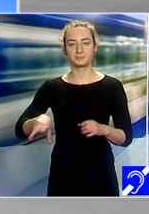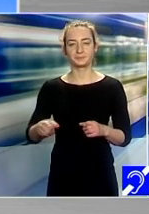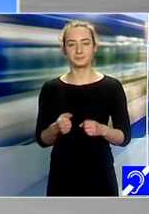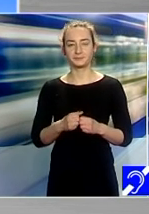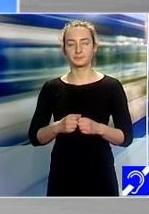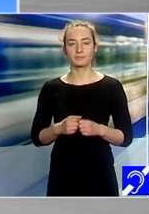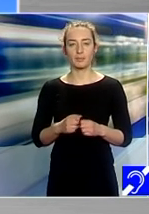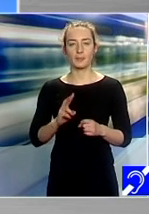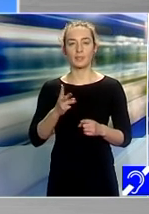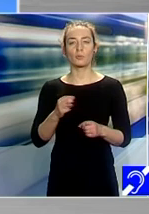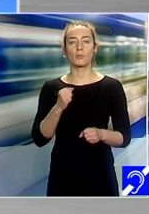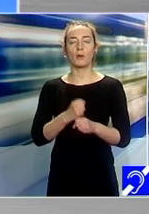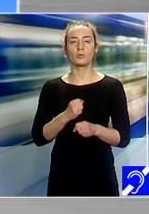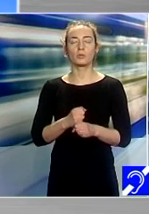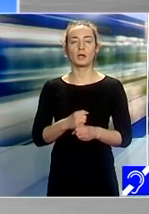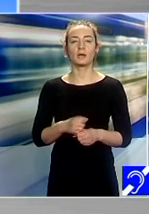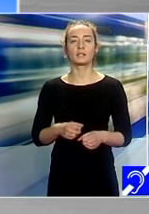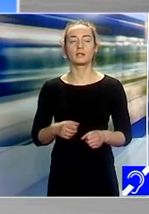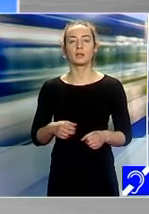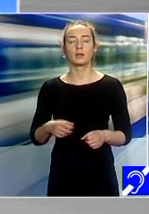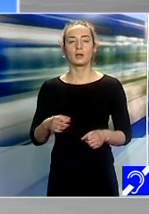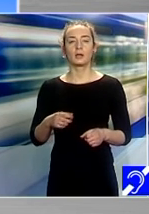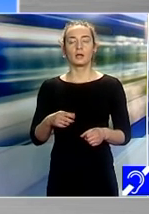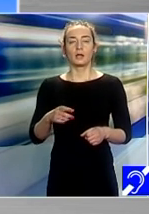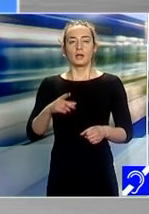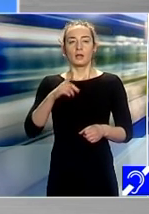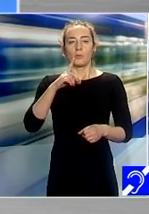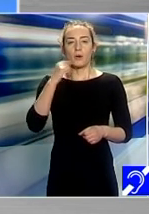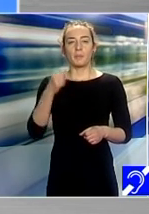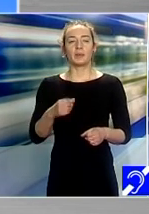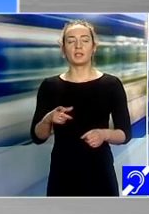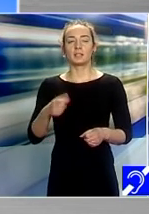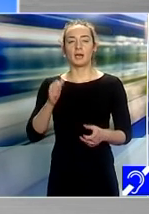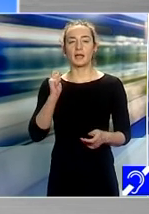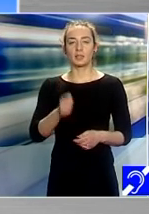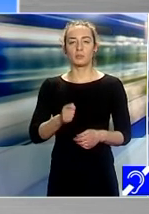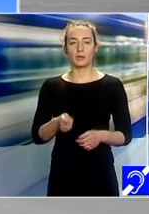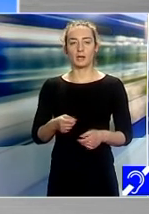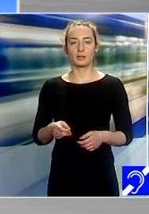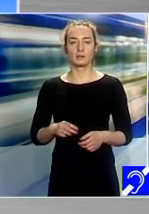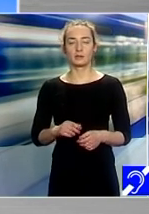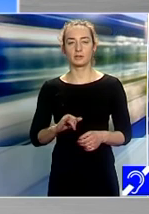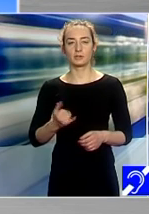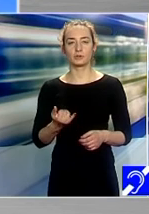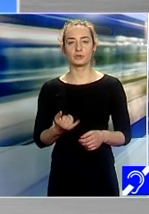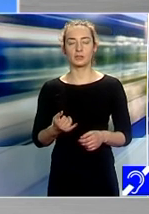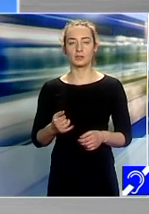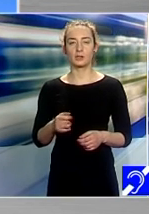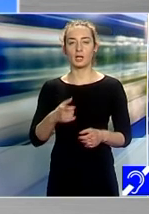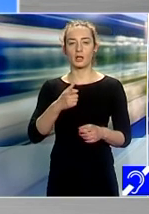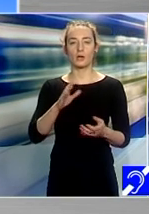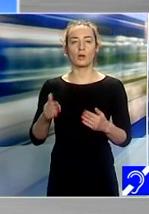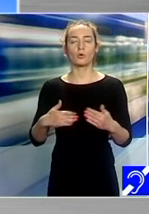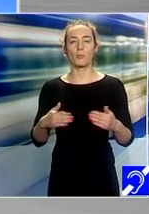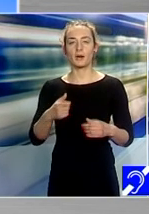procurorii clujeni implicați în lupta anticorupție. Spre deosebire de anul